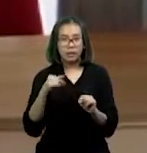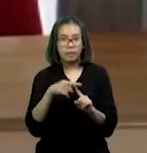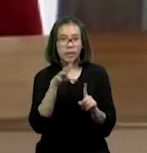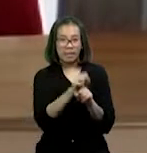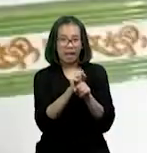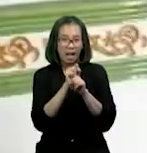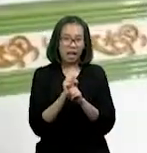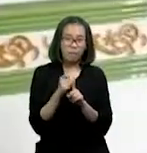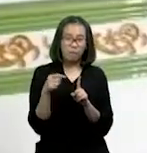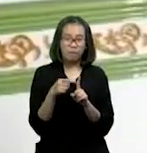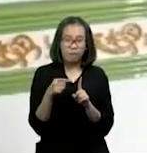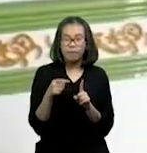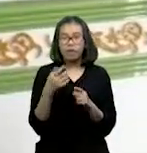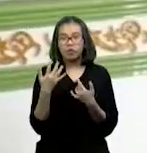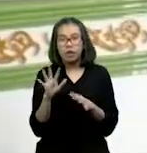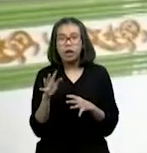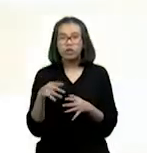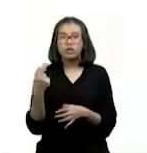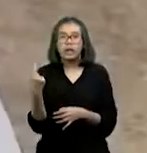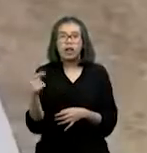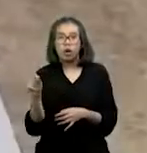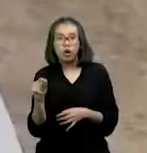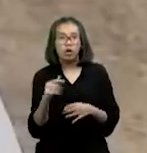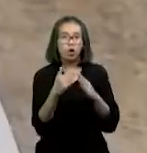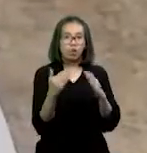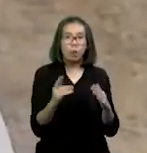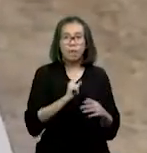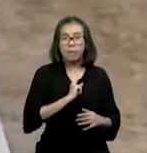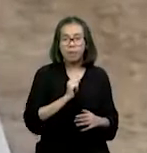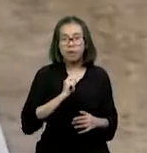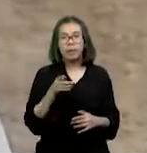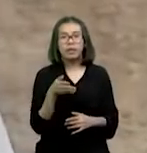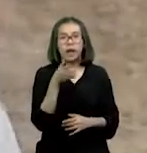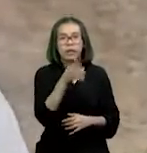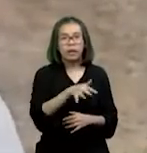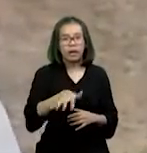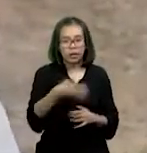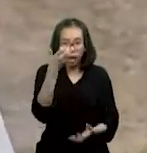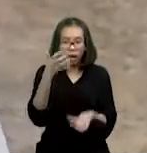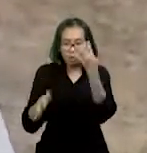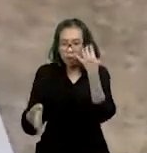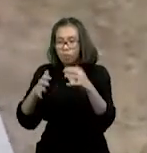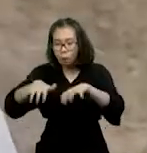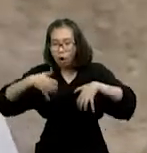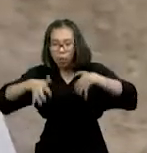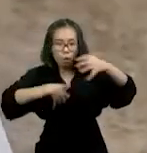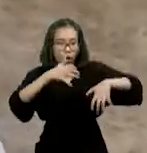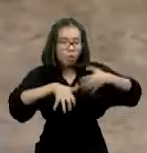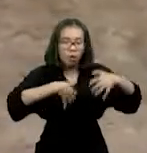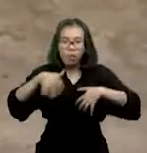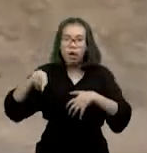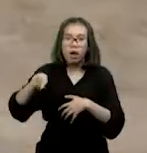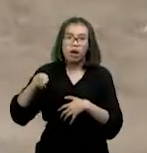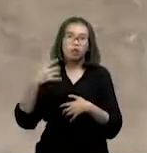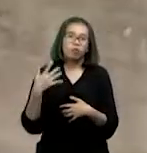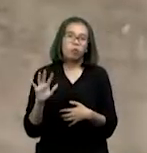terkait penggeledahan yang dilakukan. Pemeriksaan kemarin sudah dilakukan di kediaman bupati dan juga di pabrik atau